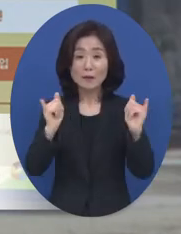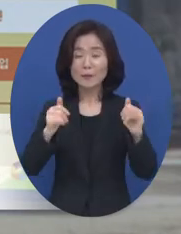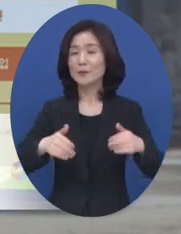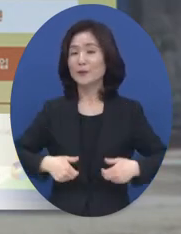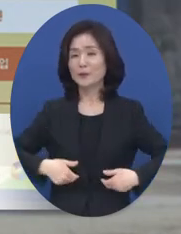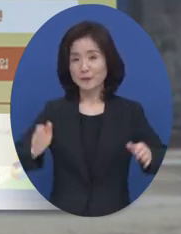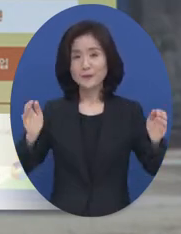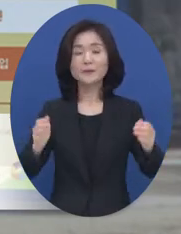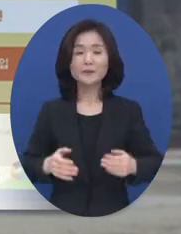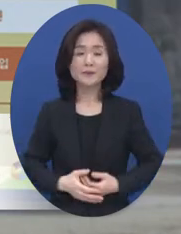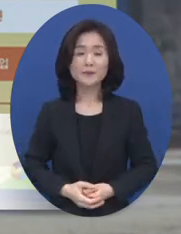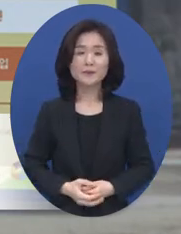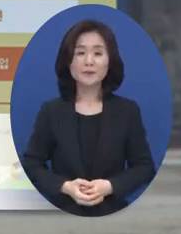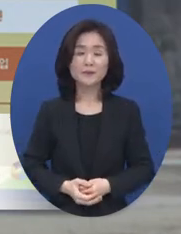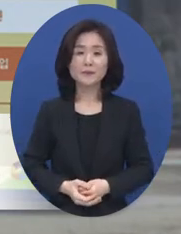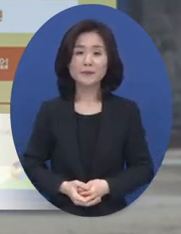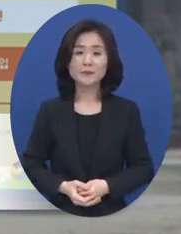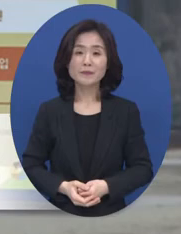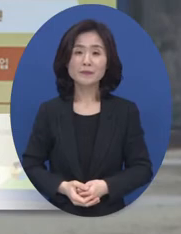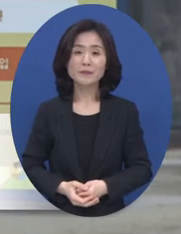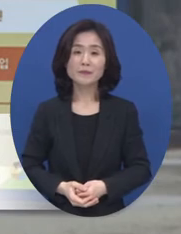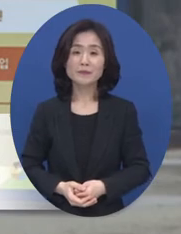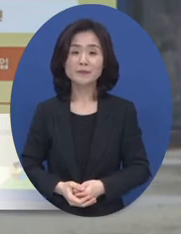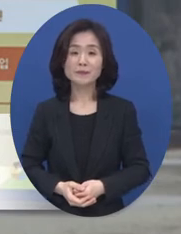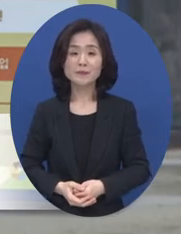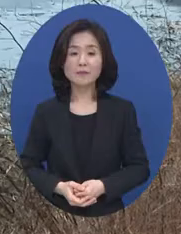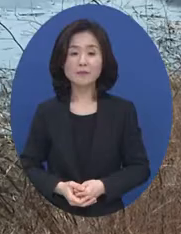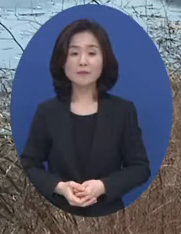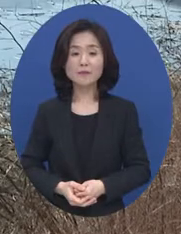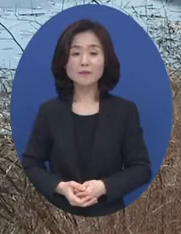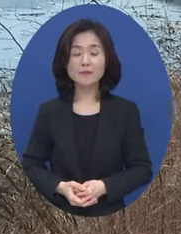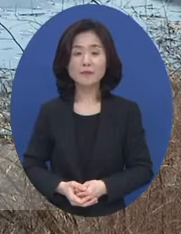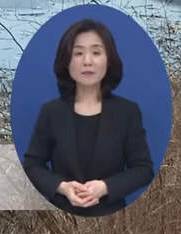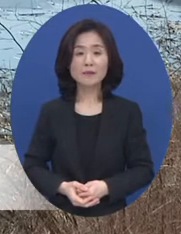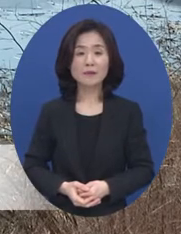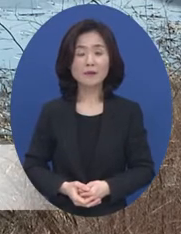해설사가 따로 없습니다. 최지연 기자입니다.